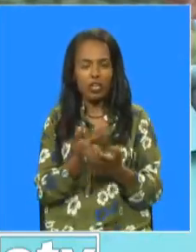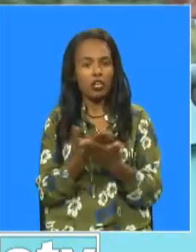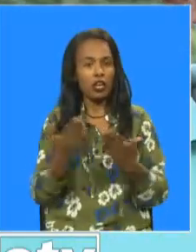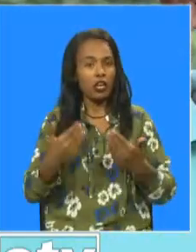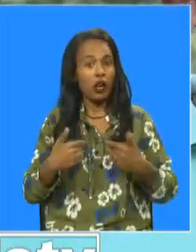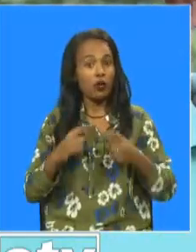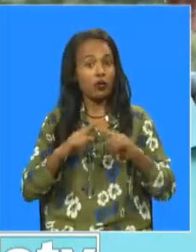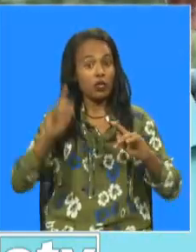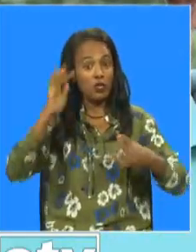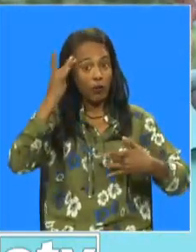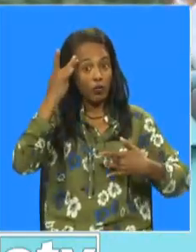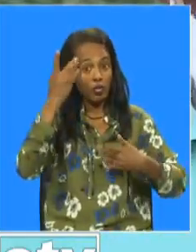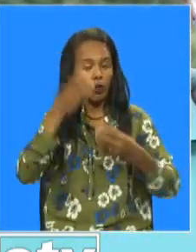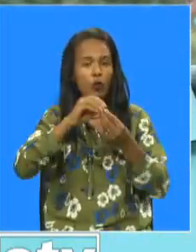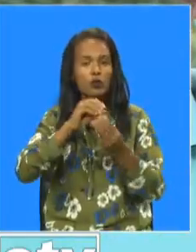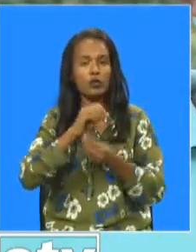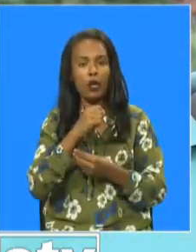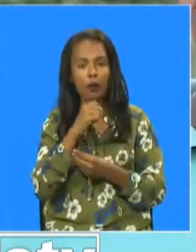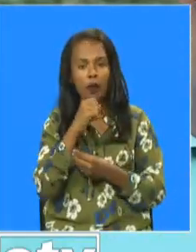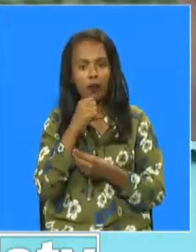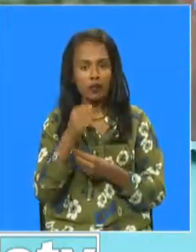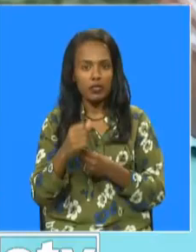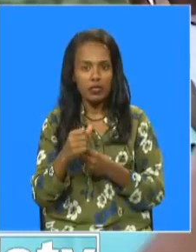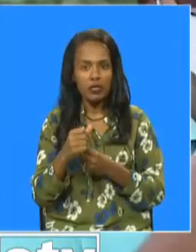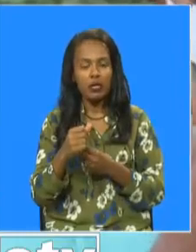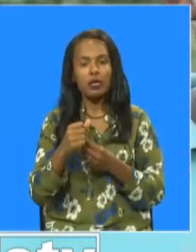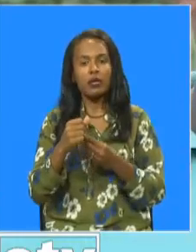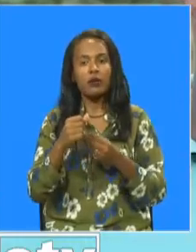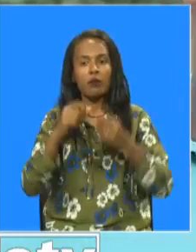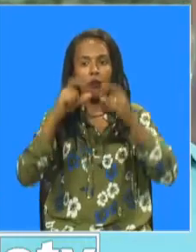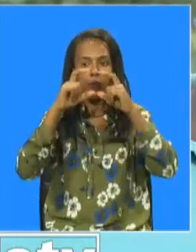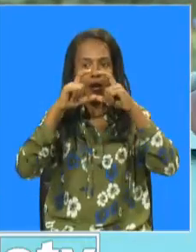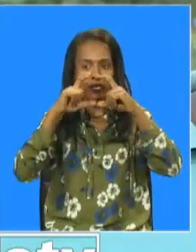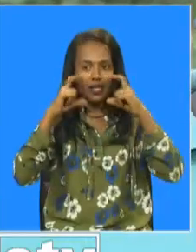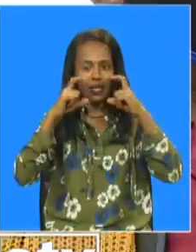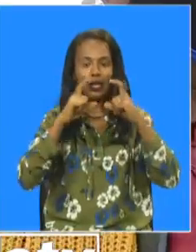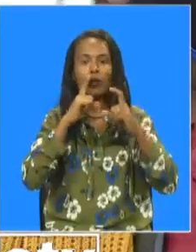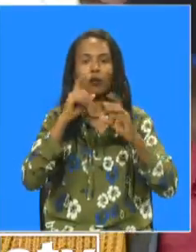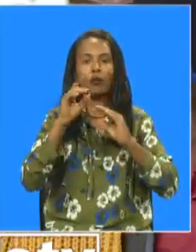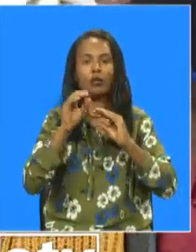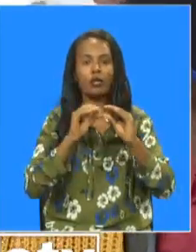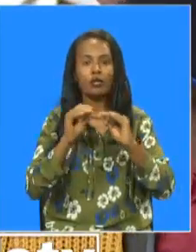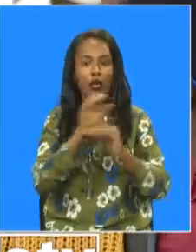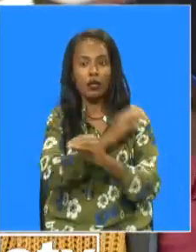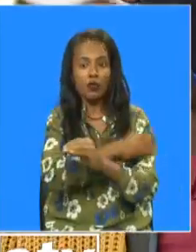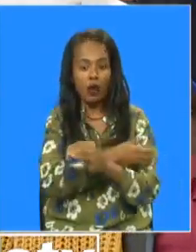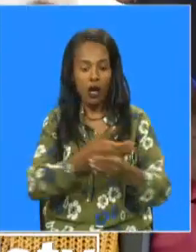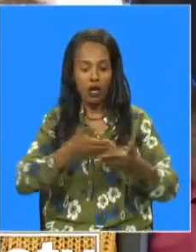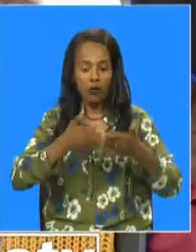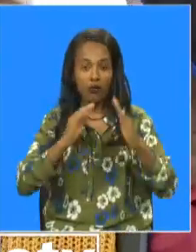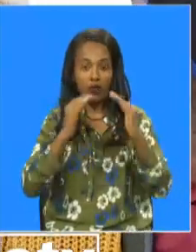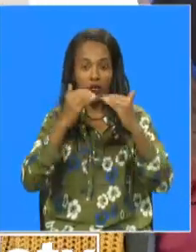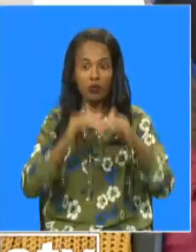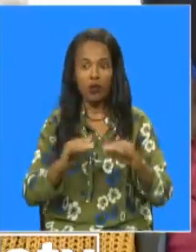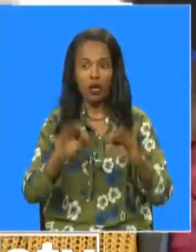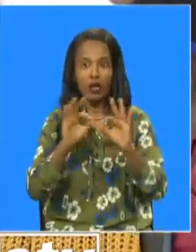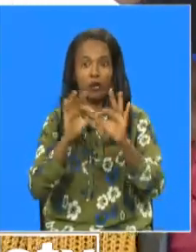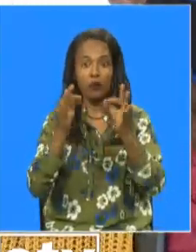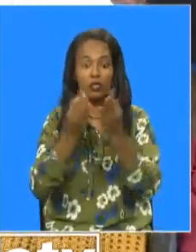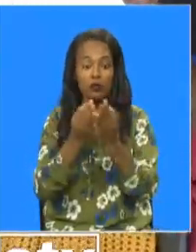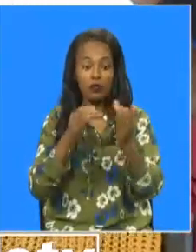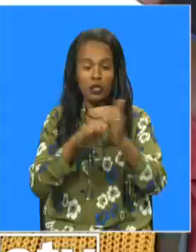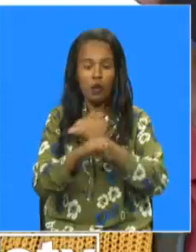ያው ከበሽታው ስለማይበስ የሀገር ወረርሽኝ ስለሆነ ያው ማስክ አድርጌ ነው የምጠቀመው። አቅም የፈቀደውን ያህል ቤተሰቦች